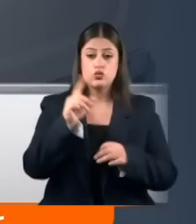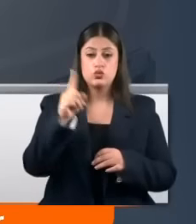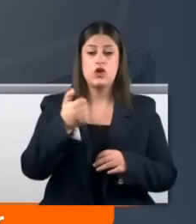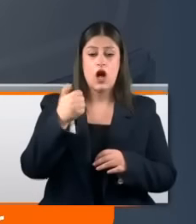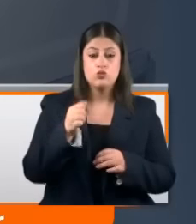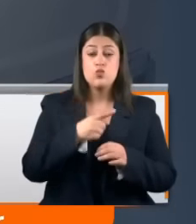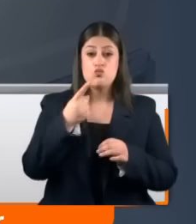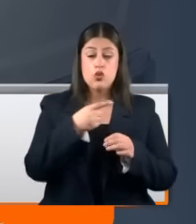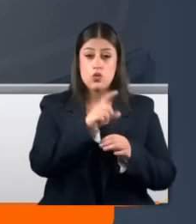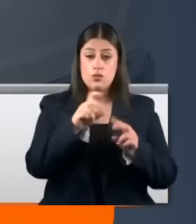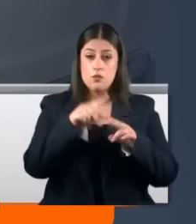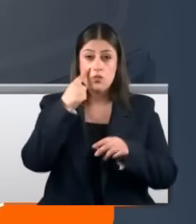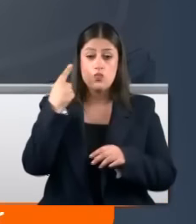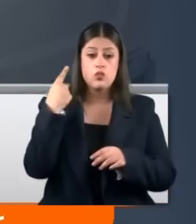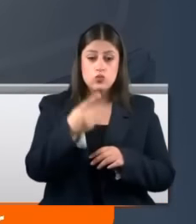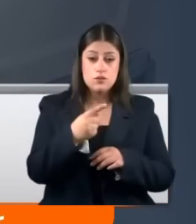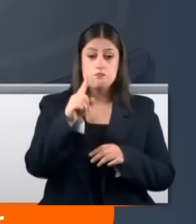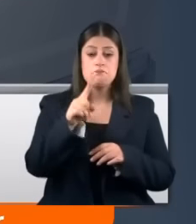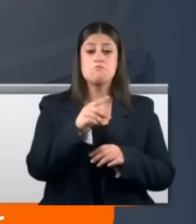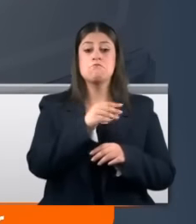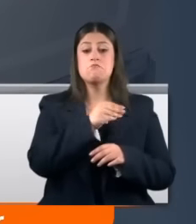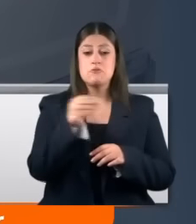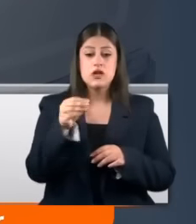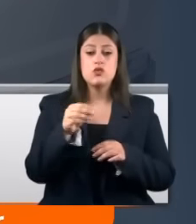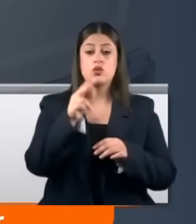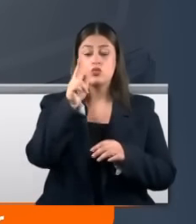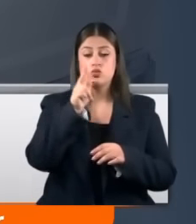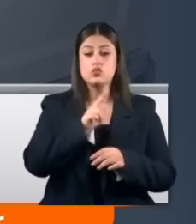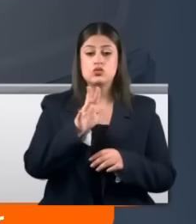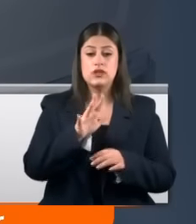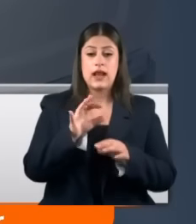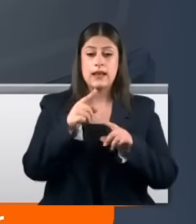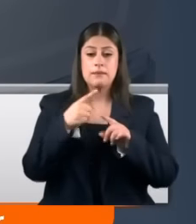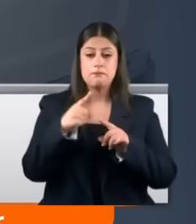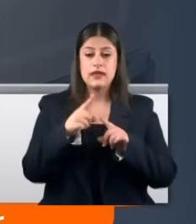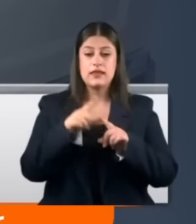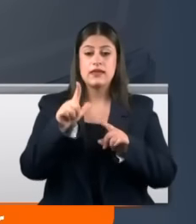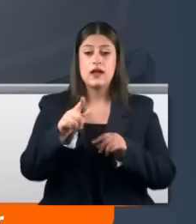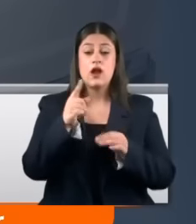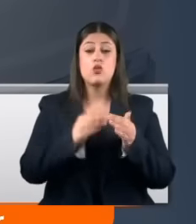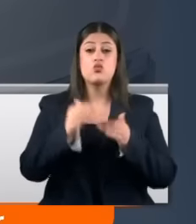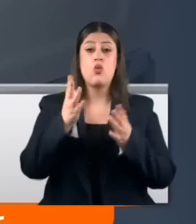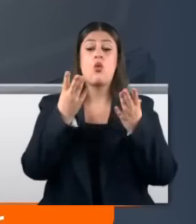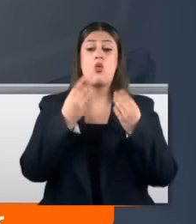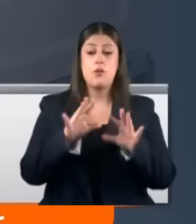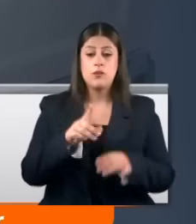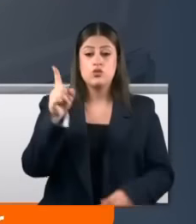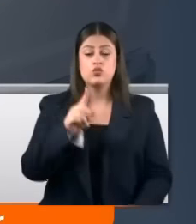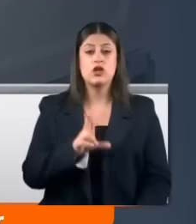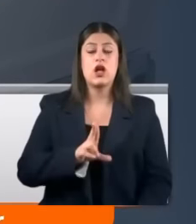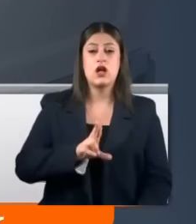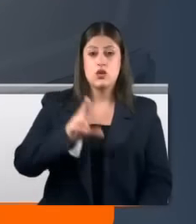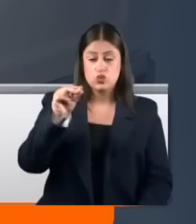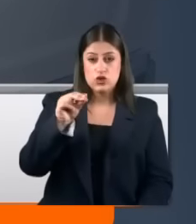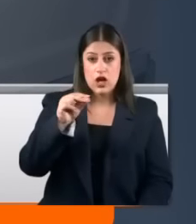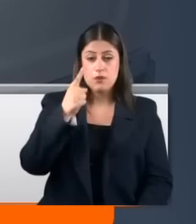hacmi 1600 santimetre küp ile 1800 santimetre küp arasında olan ve ÖTV matrağı 1 milyon 350 bin lirayı aşmayan araçlara